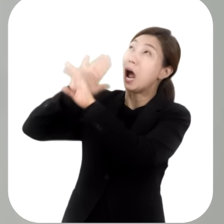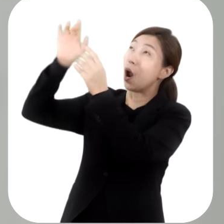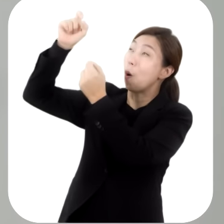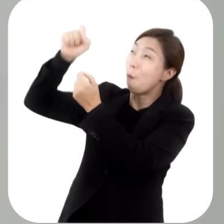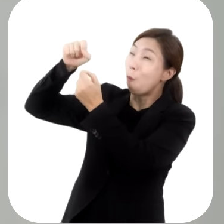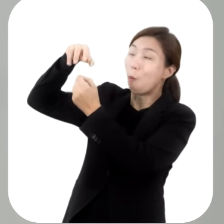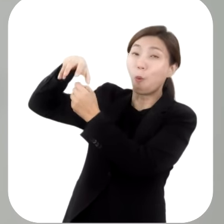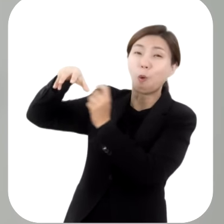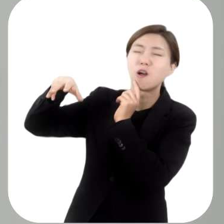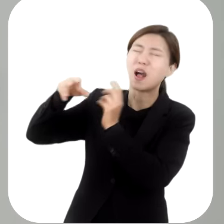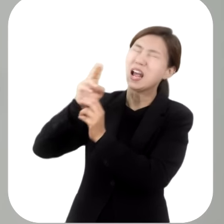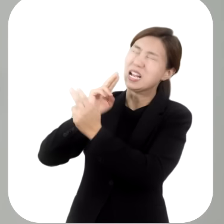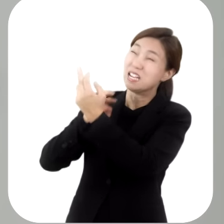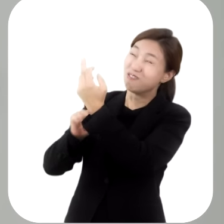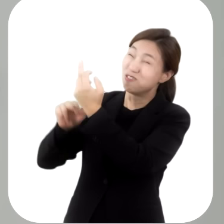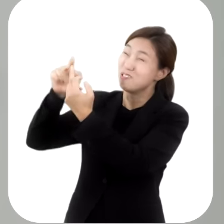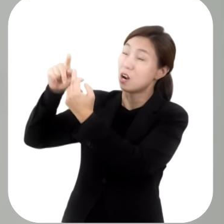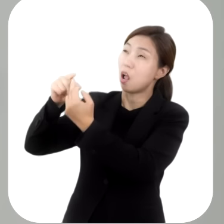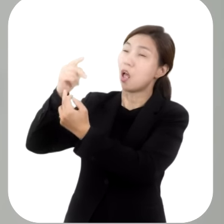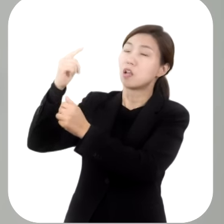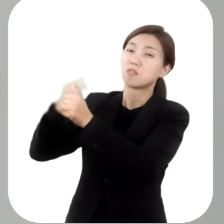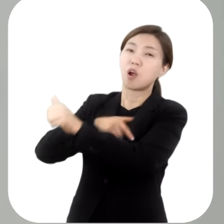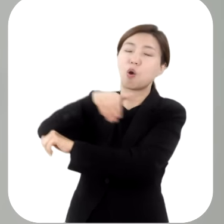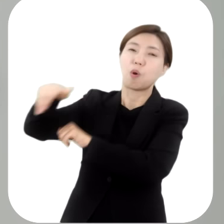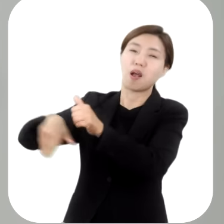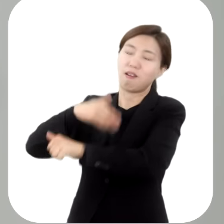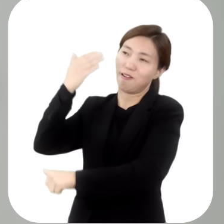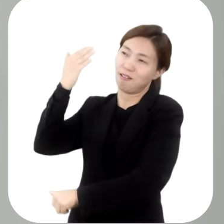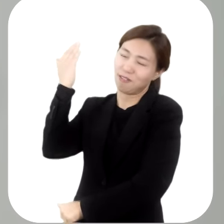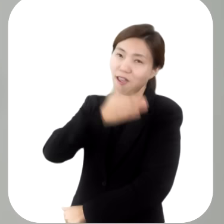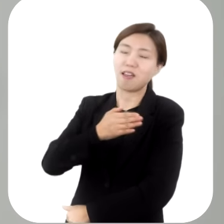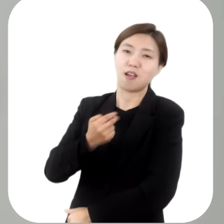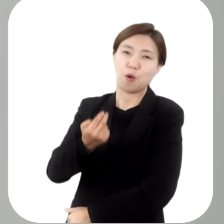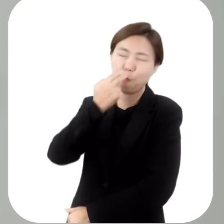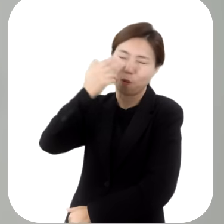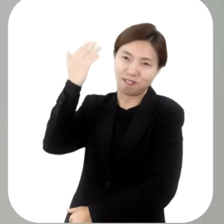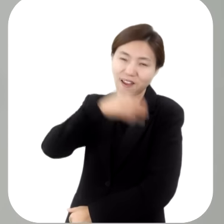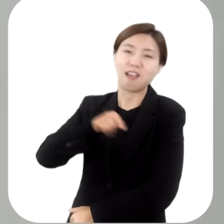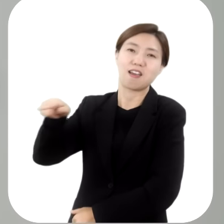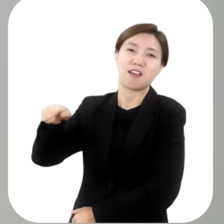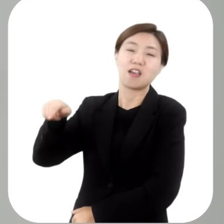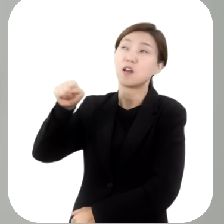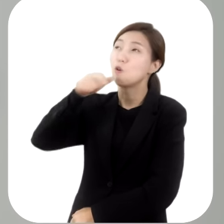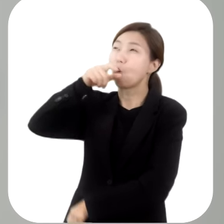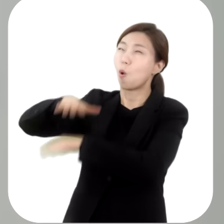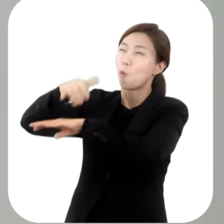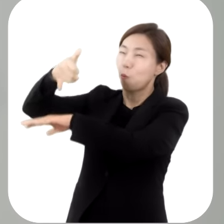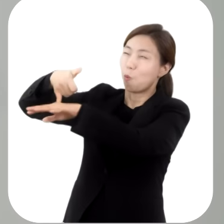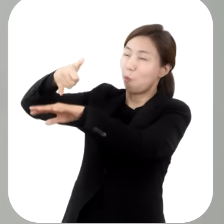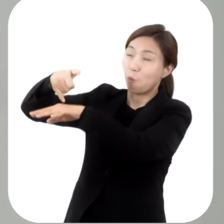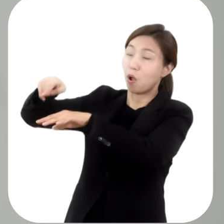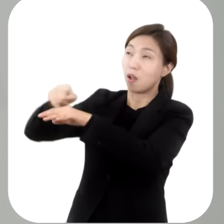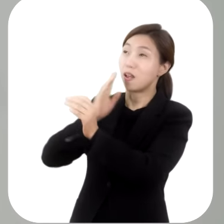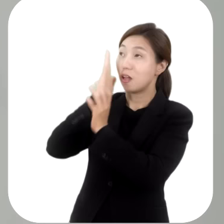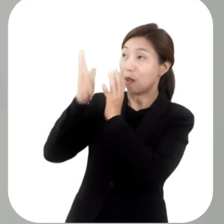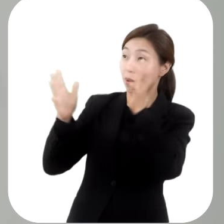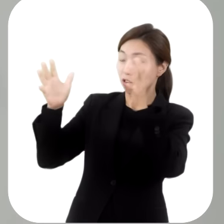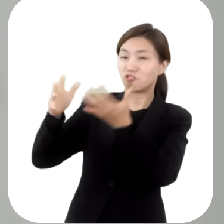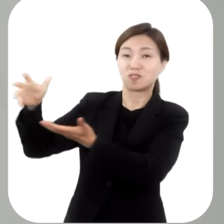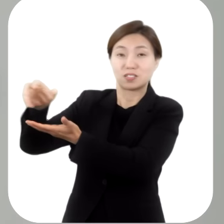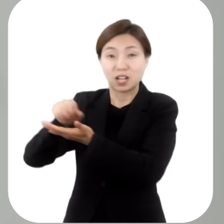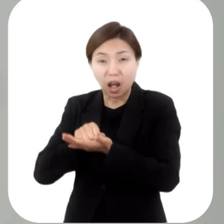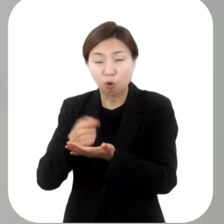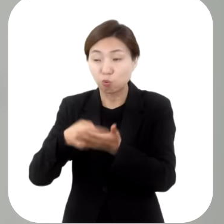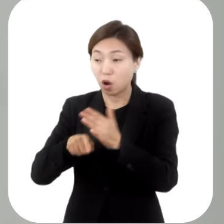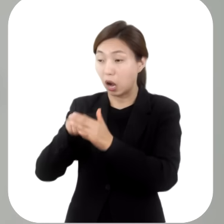그죠? 거기다가 이제 대단히 이제 이게 농사를 짓는데 이제 그런 곳에 이제